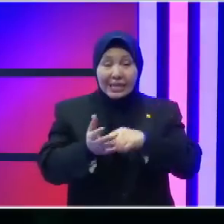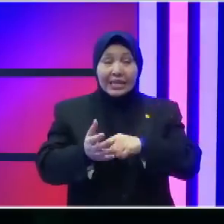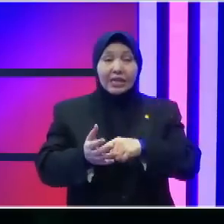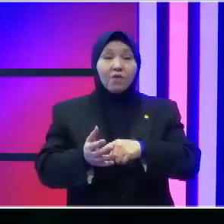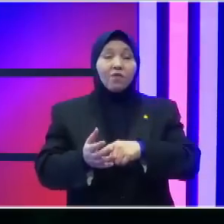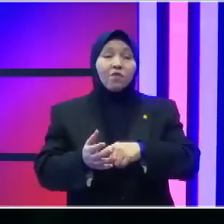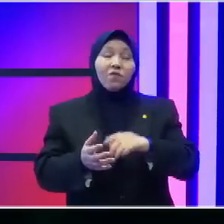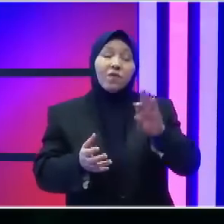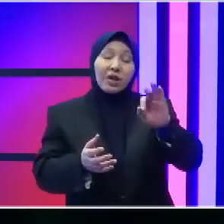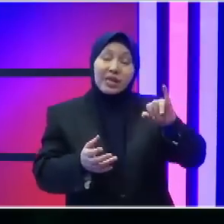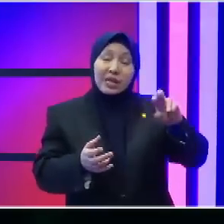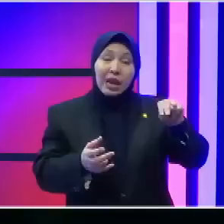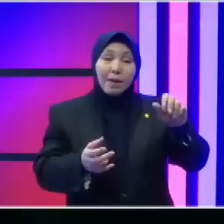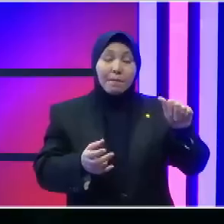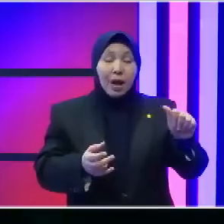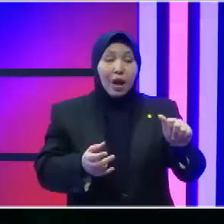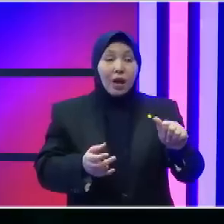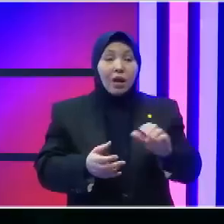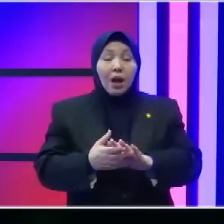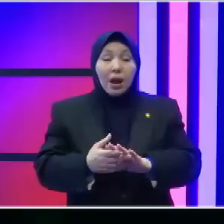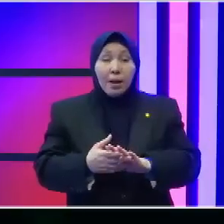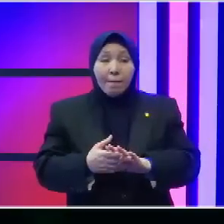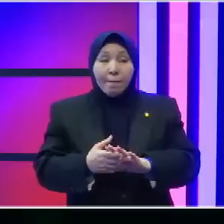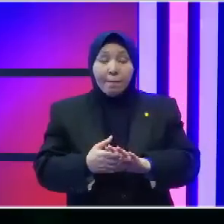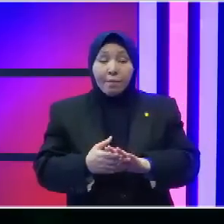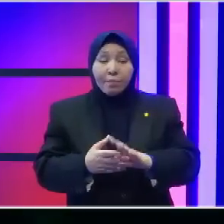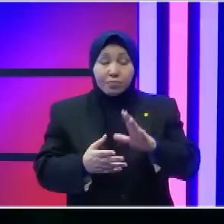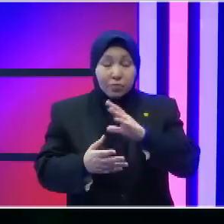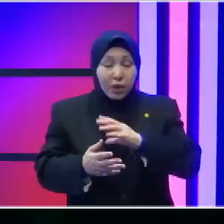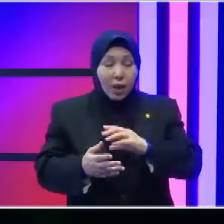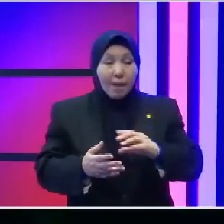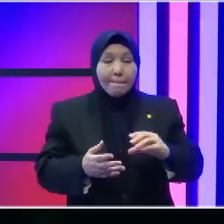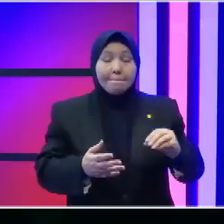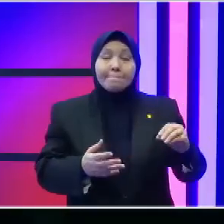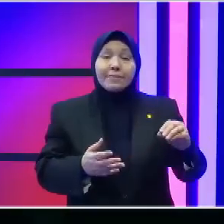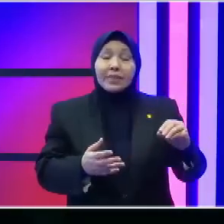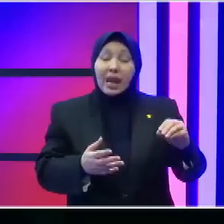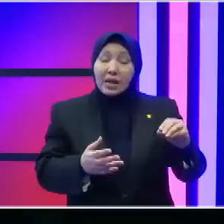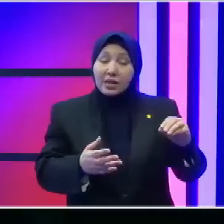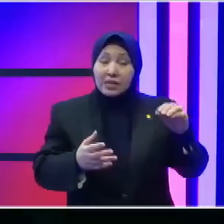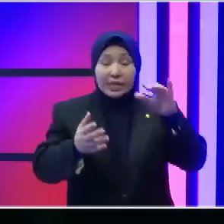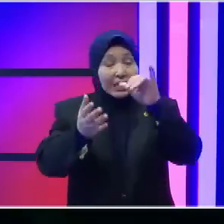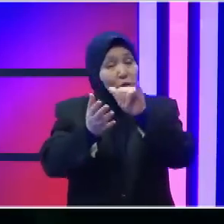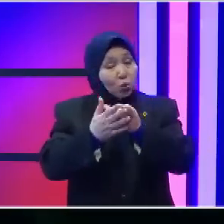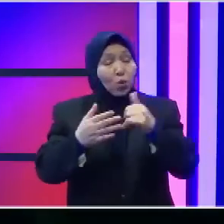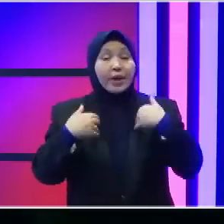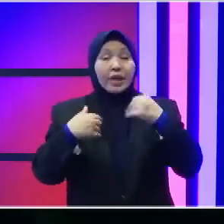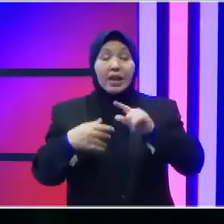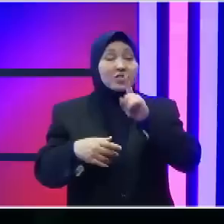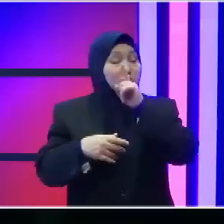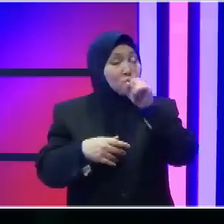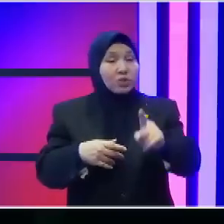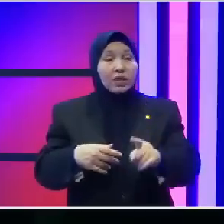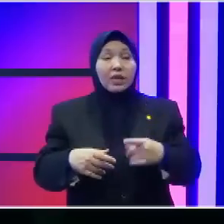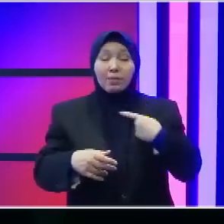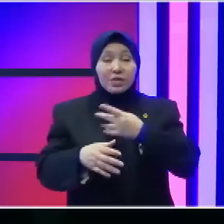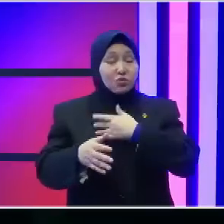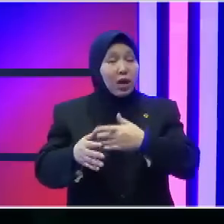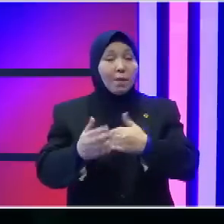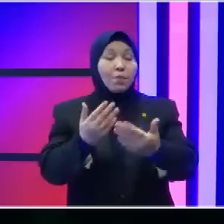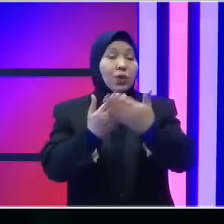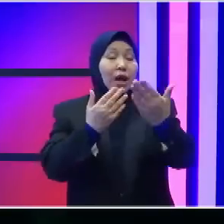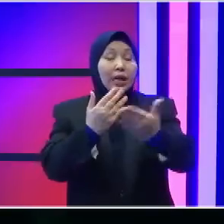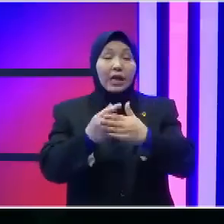innama yassarnahu bilisanika litubashshira bihil muttaqin, iaitu sesungguhnya telah kami mudahkan Al-Quran